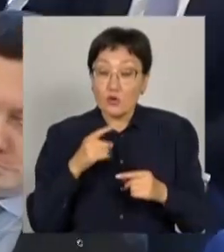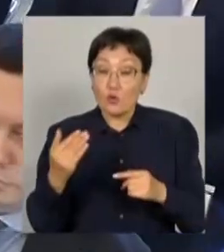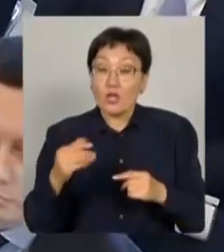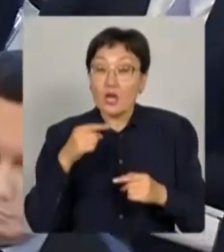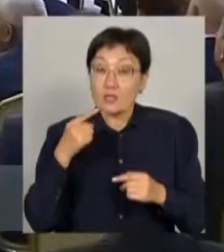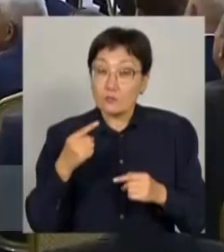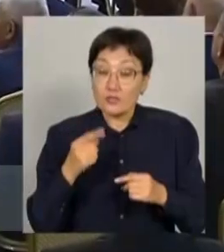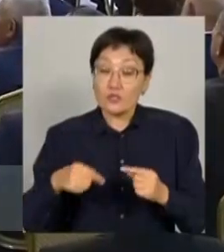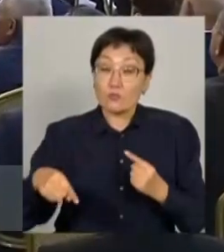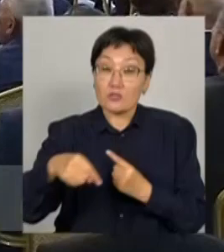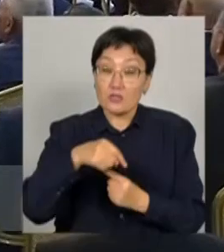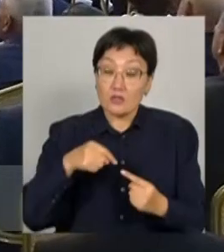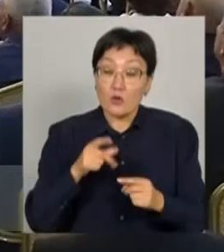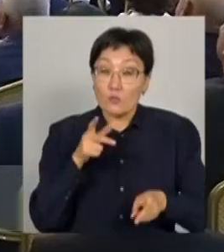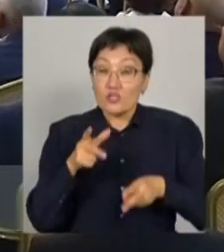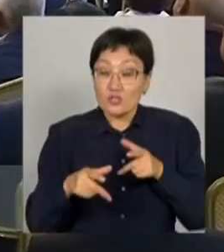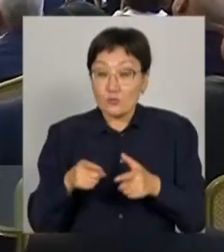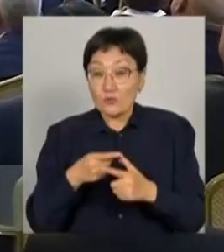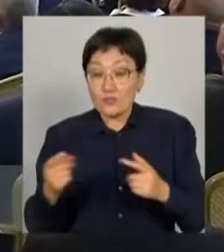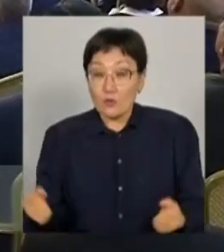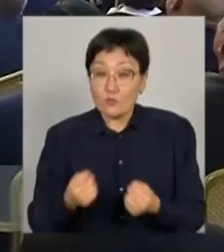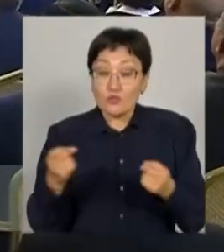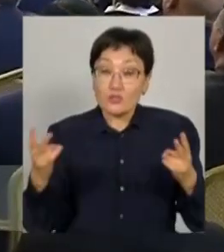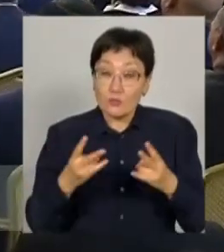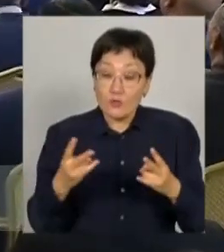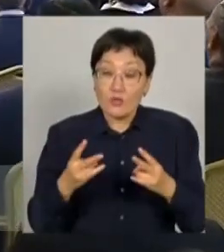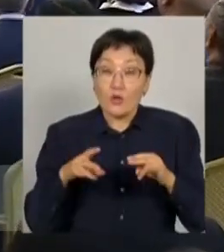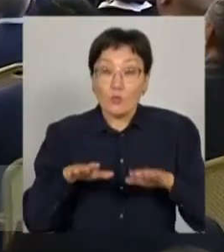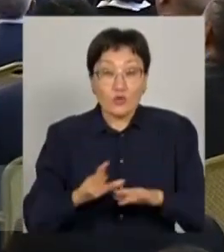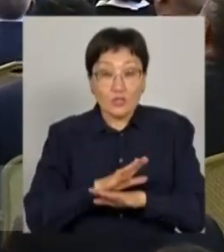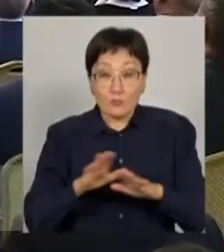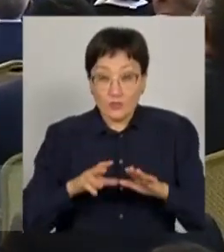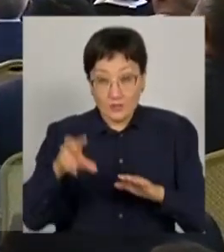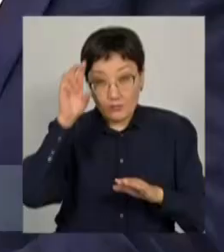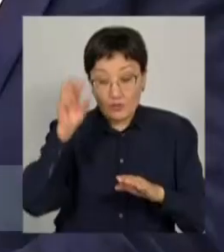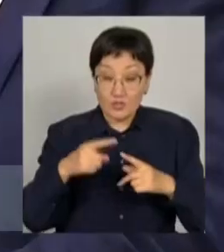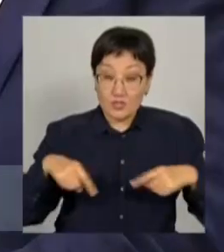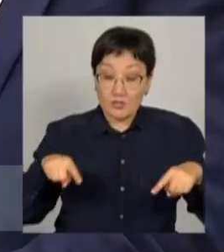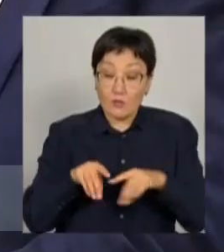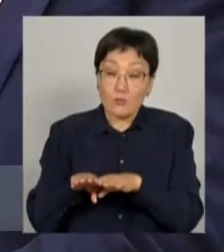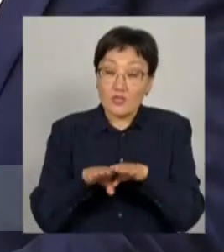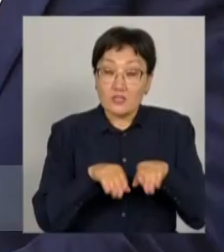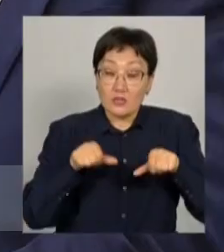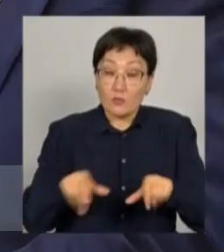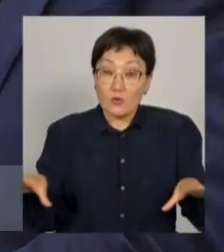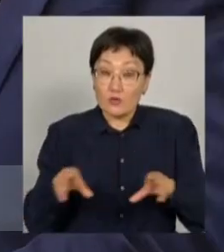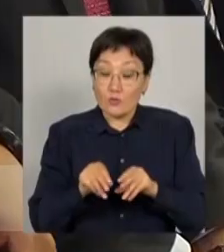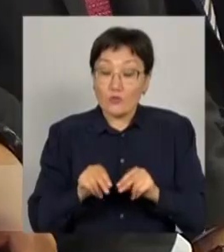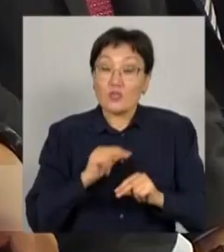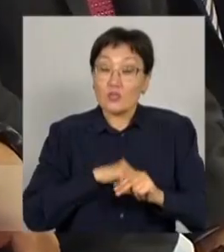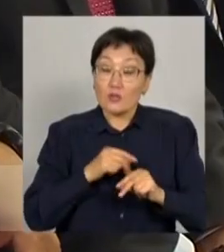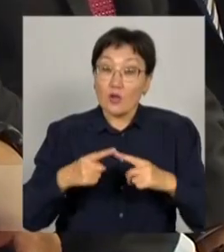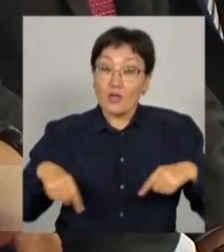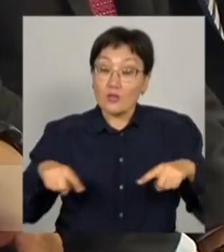Сөзінше, кәсіпкерлер шағымданушы немесе қолдауға мұқтаж рөлінде көрінбей, мемлекеттік аппараттың тең құқылы серіктесіне айналуы